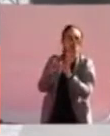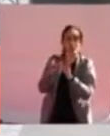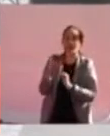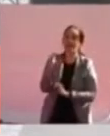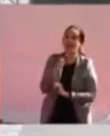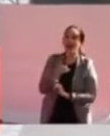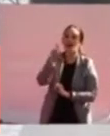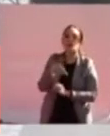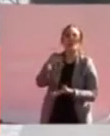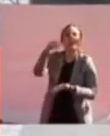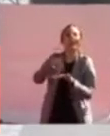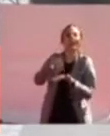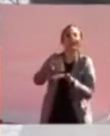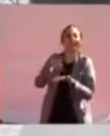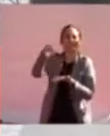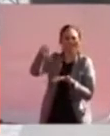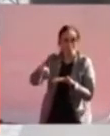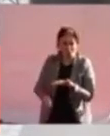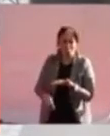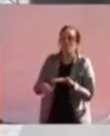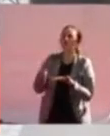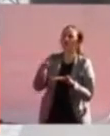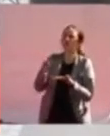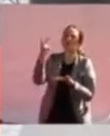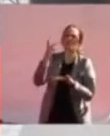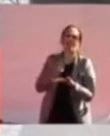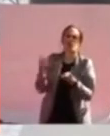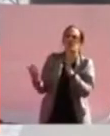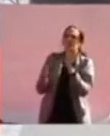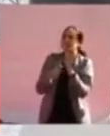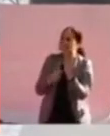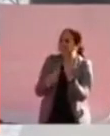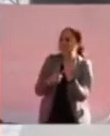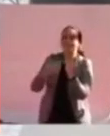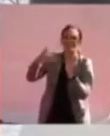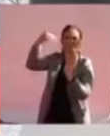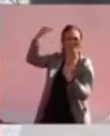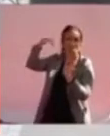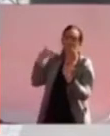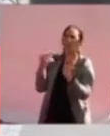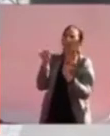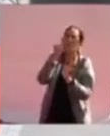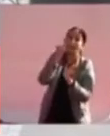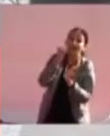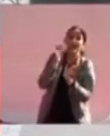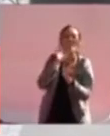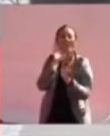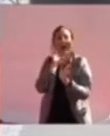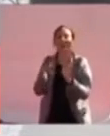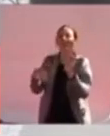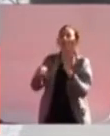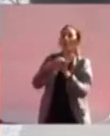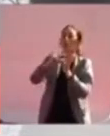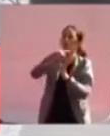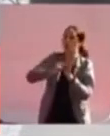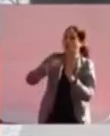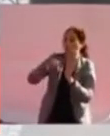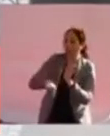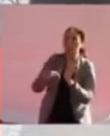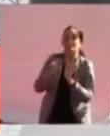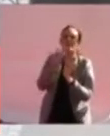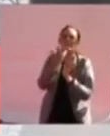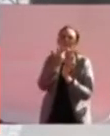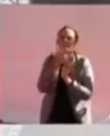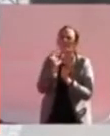perché tra i diritti che madri e padri costituenti hanno voluto e difeso ce ne sono due che